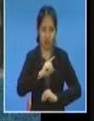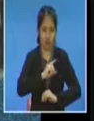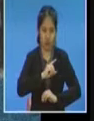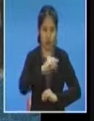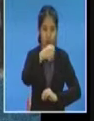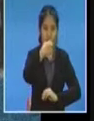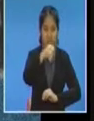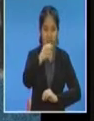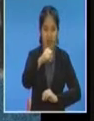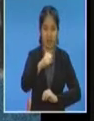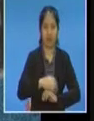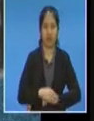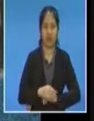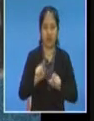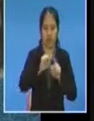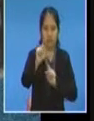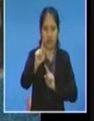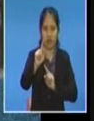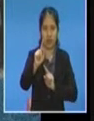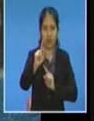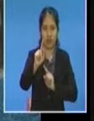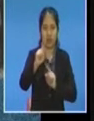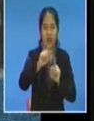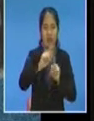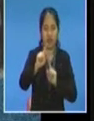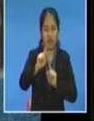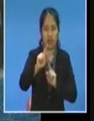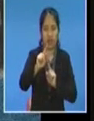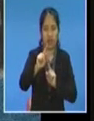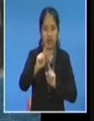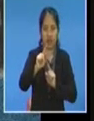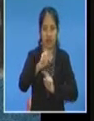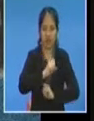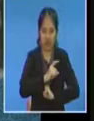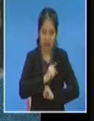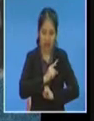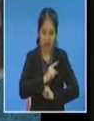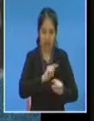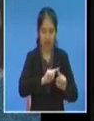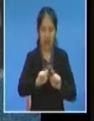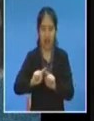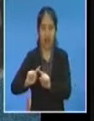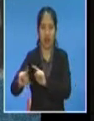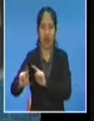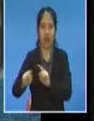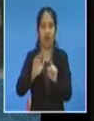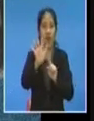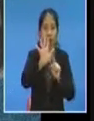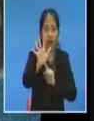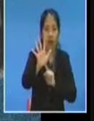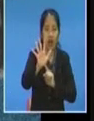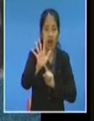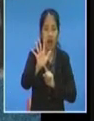1นับถือศาสนาในข้อ5จะยึดมั่นกตัญญูมันหายไปไหนหมดฮะเ